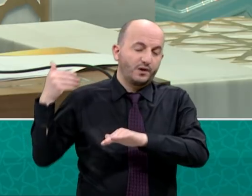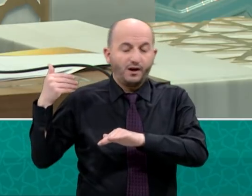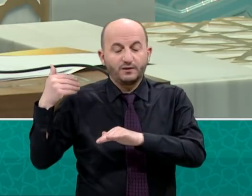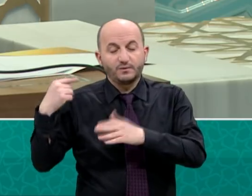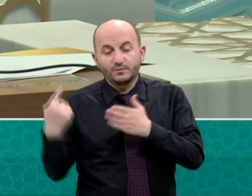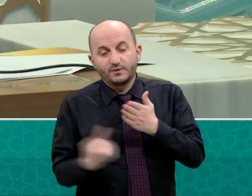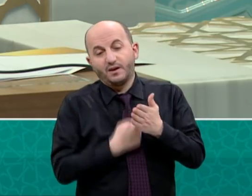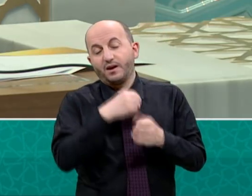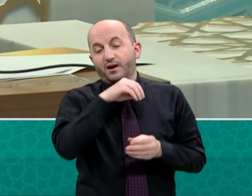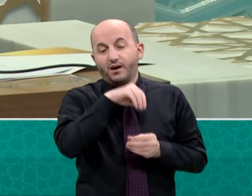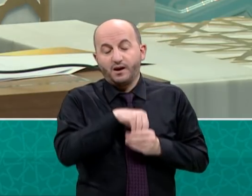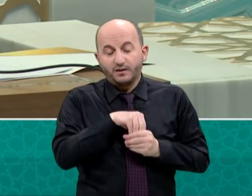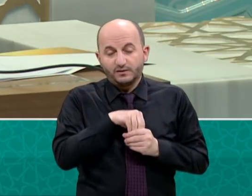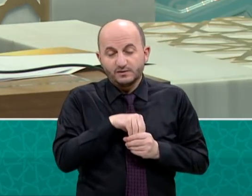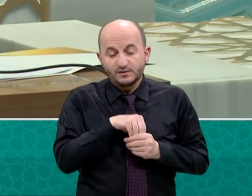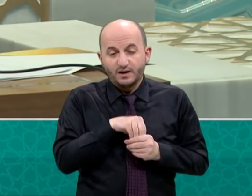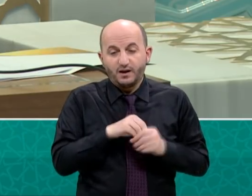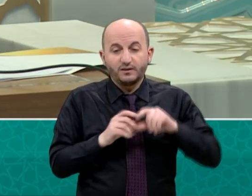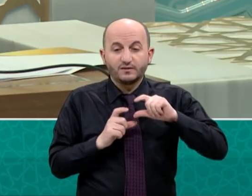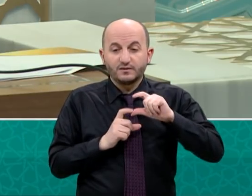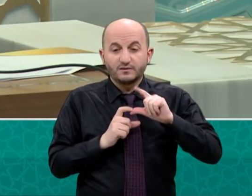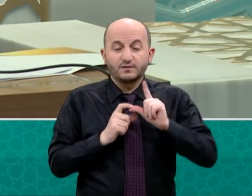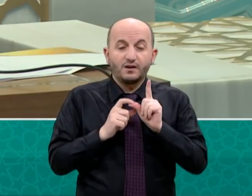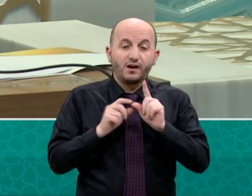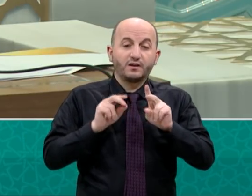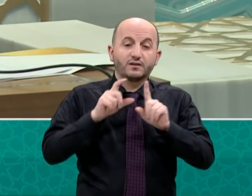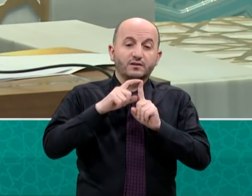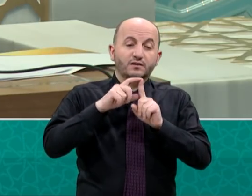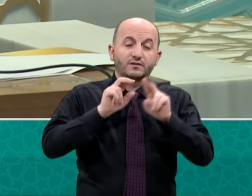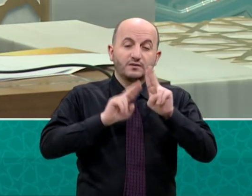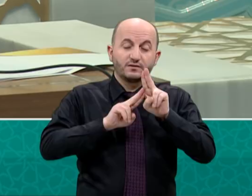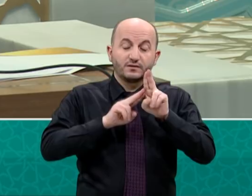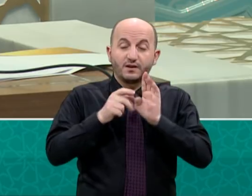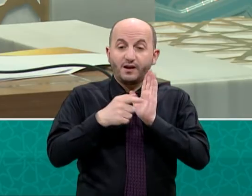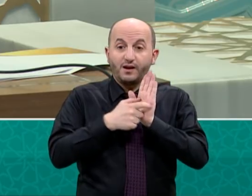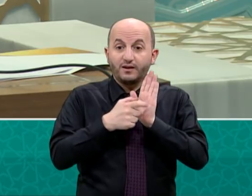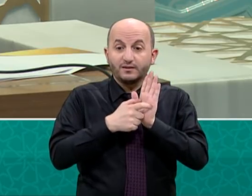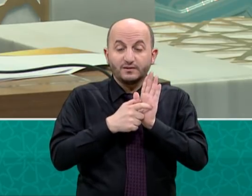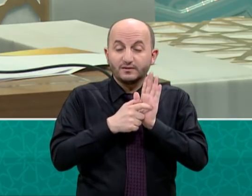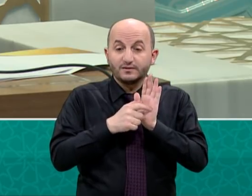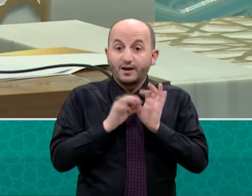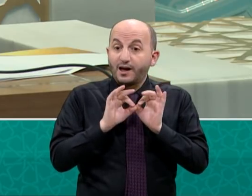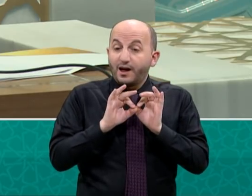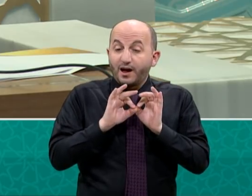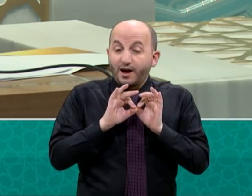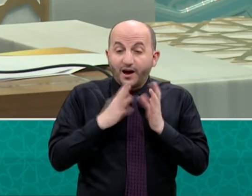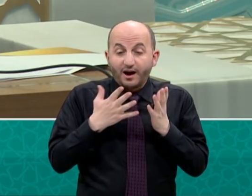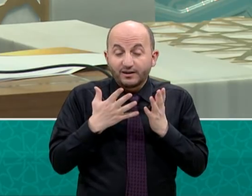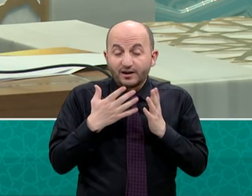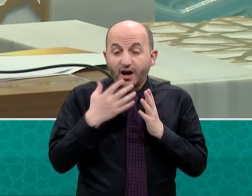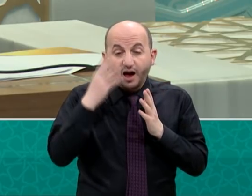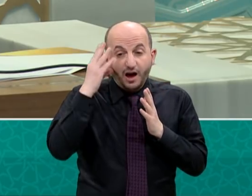Kerim'de bu sıdık kelimesinin hangi anlamlar daha ön